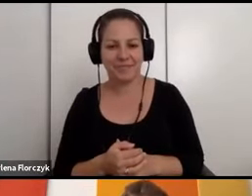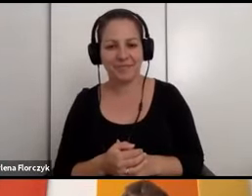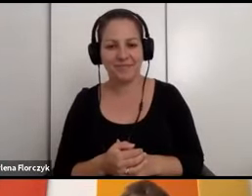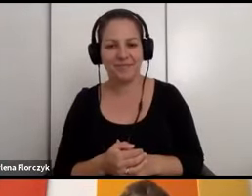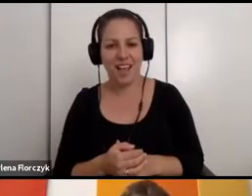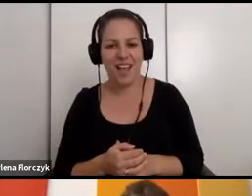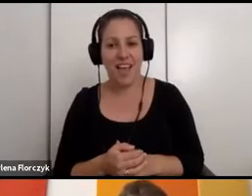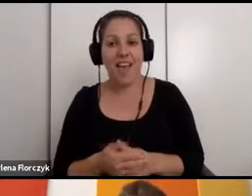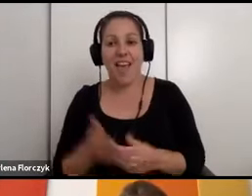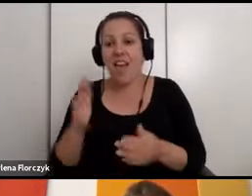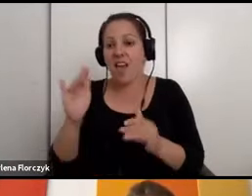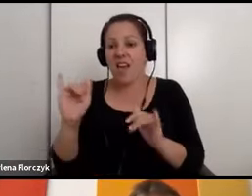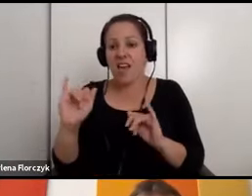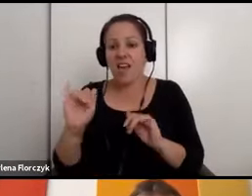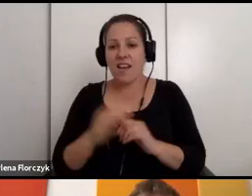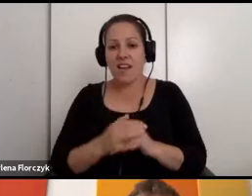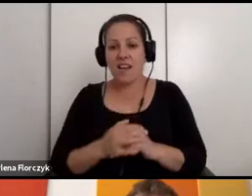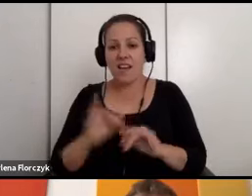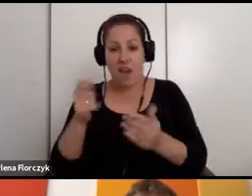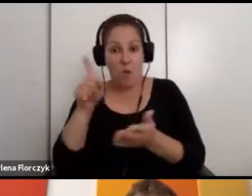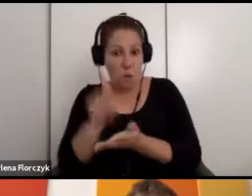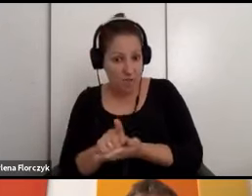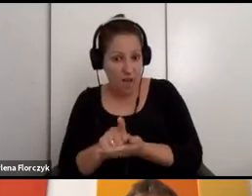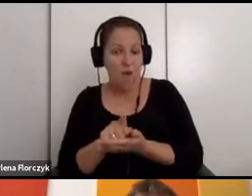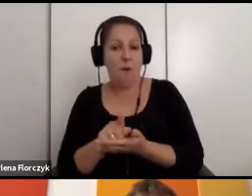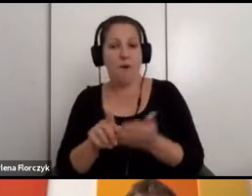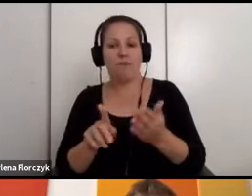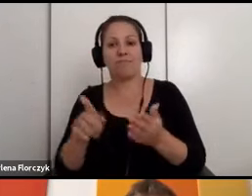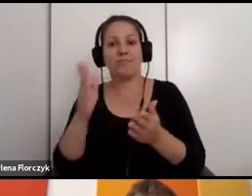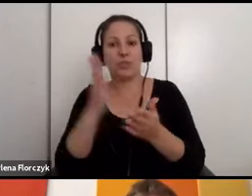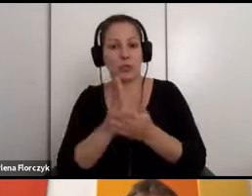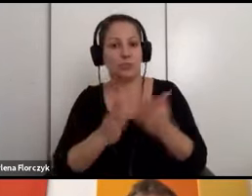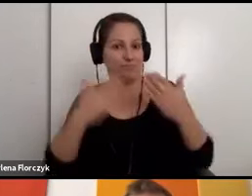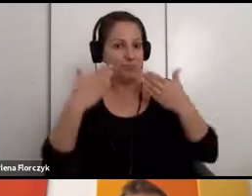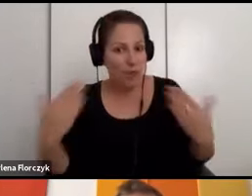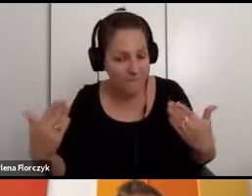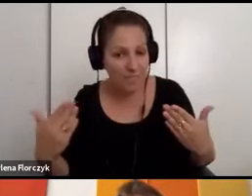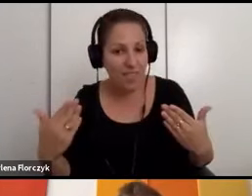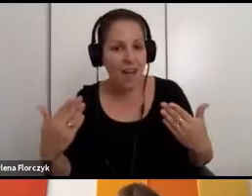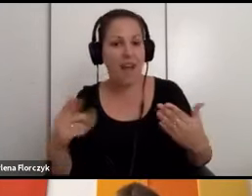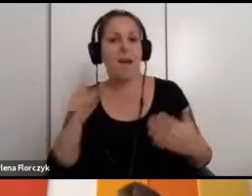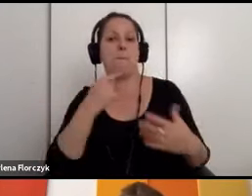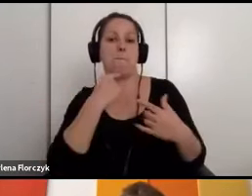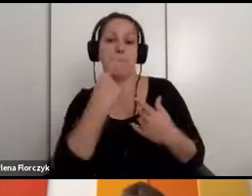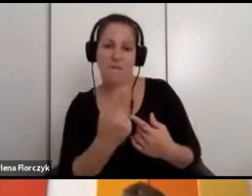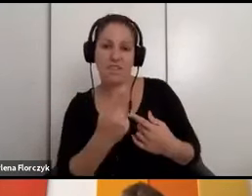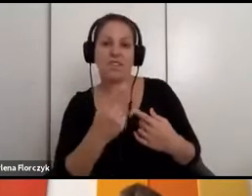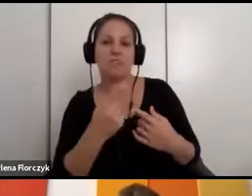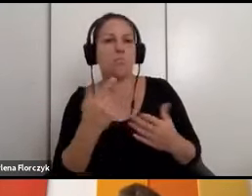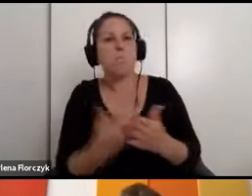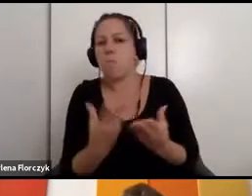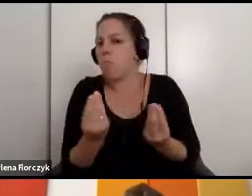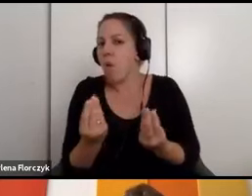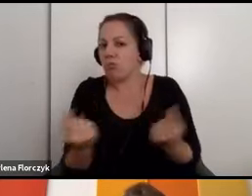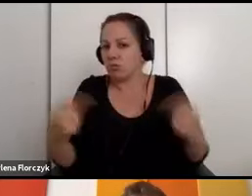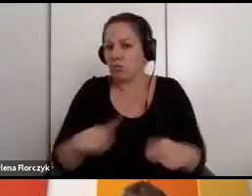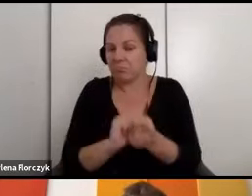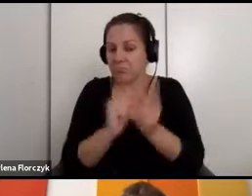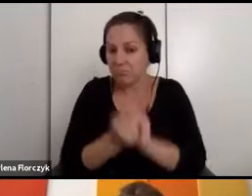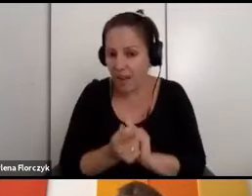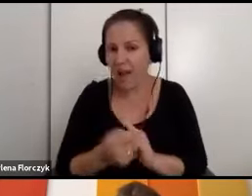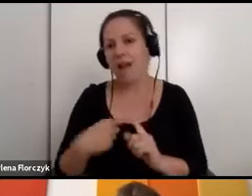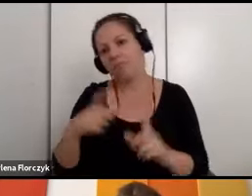To jak już udało nam się przywitać i powiedzieć, po co się spotykamy, to myślę,